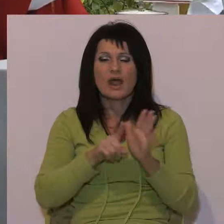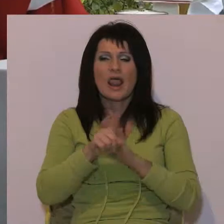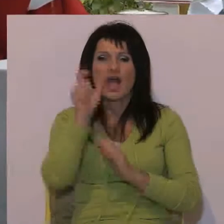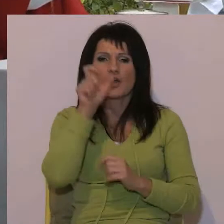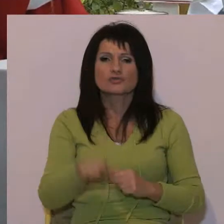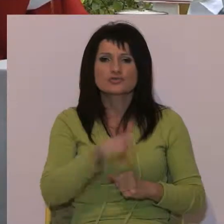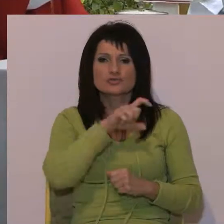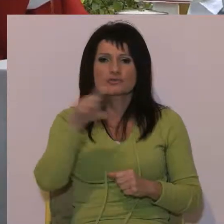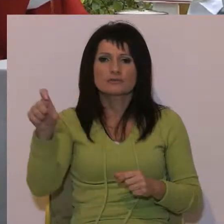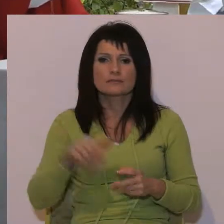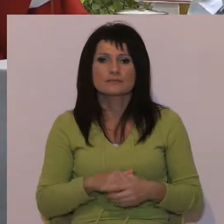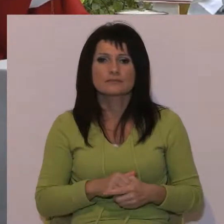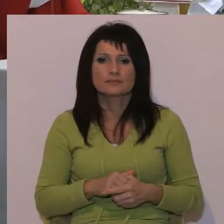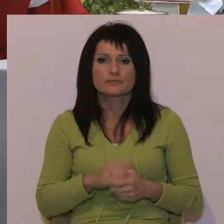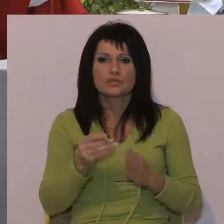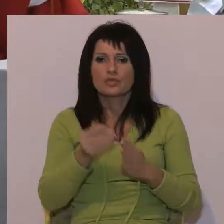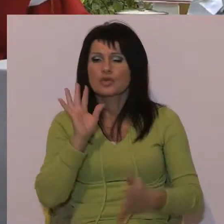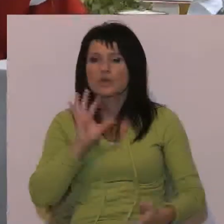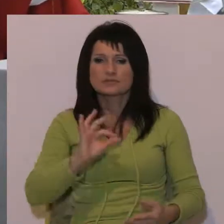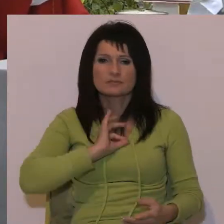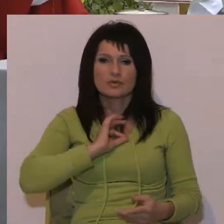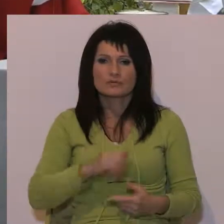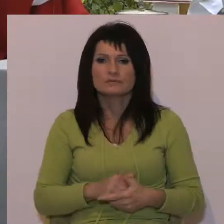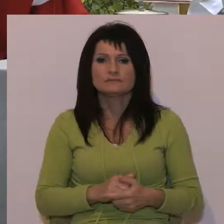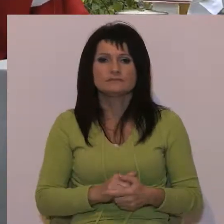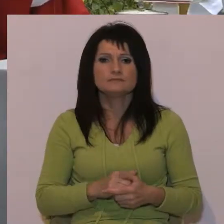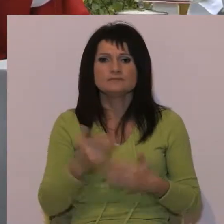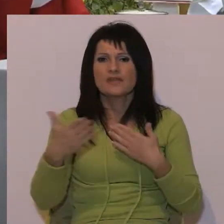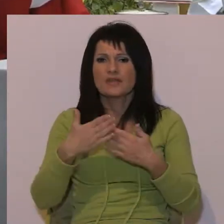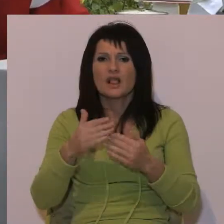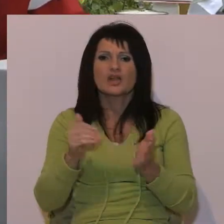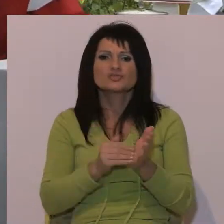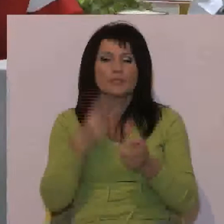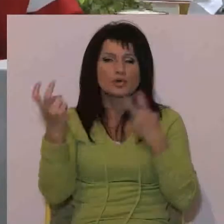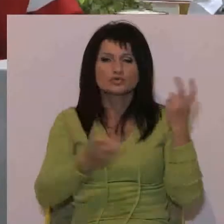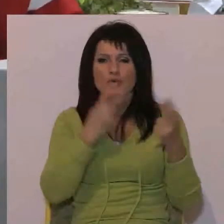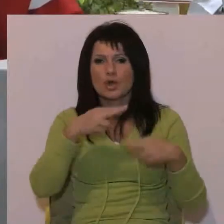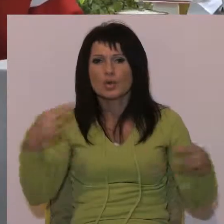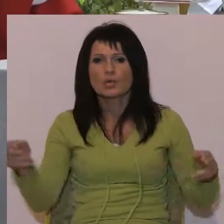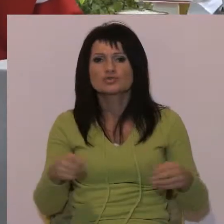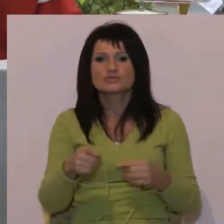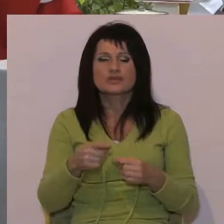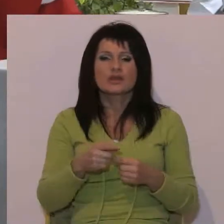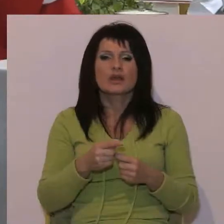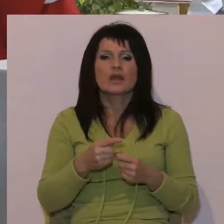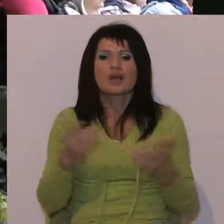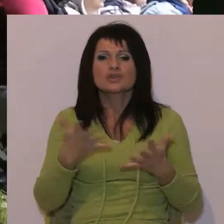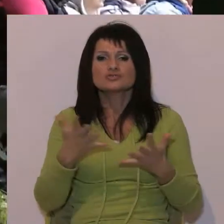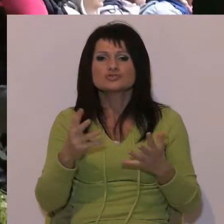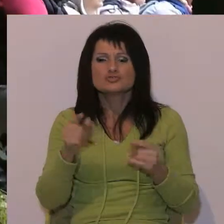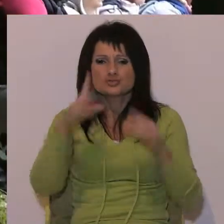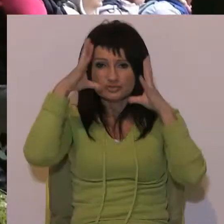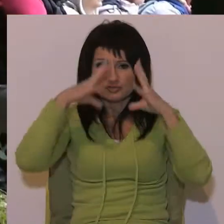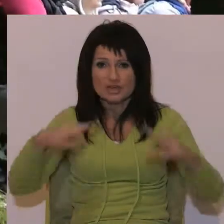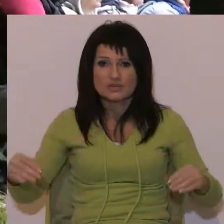krzyża. Drodzy moi, niedaleko trzeba szukać różnego rodzaju przykładów, gdzie ten szacunek dla